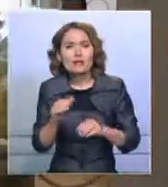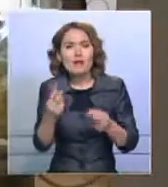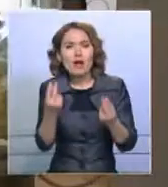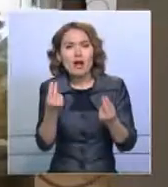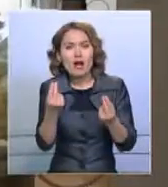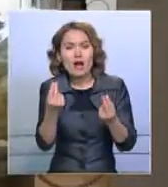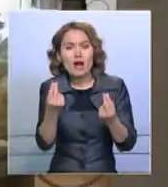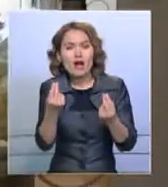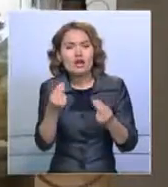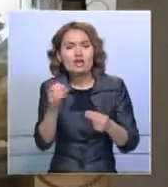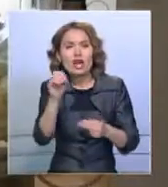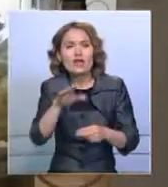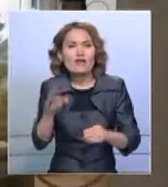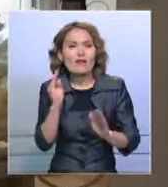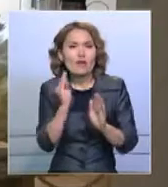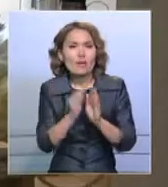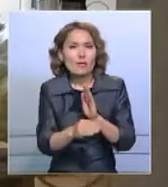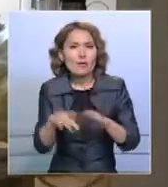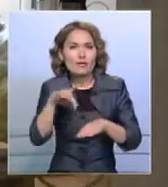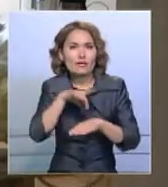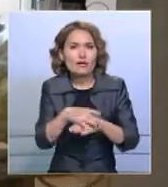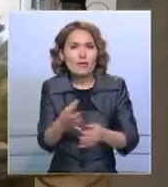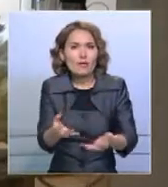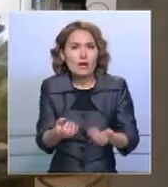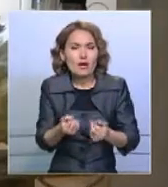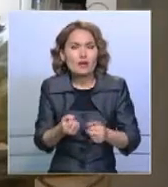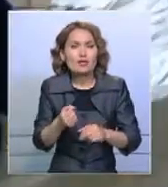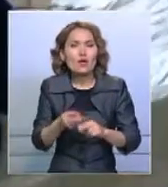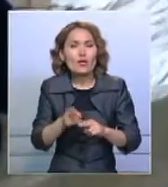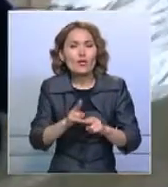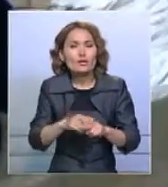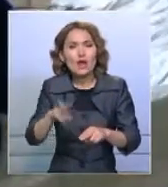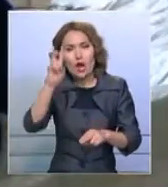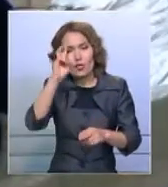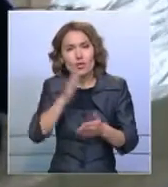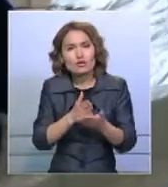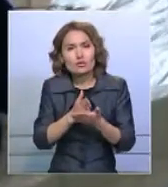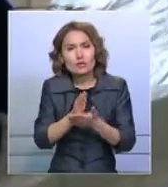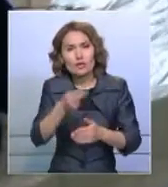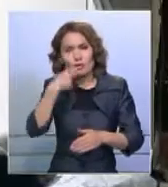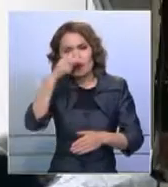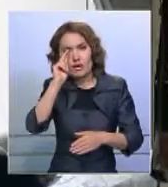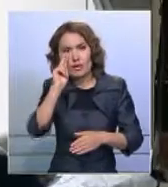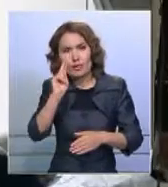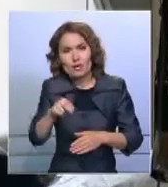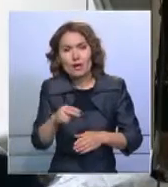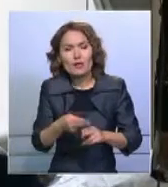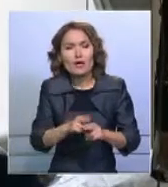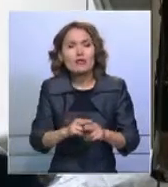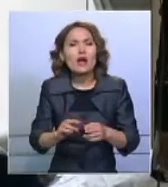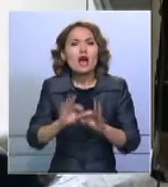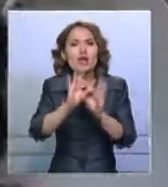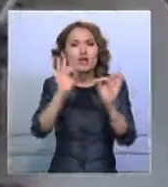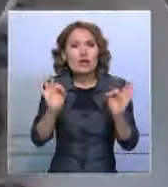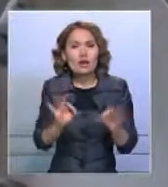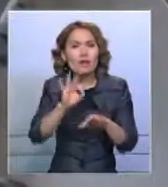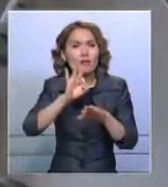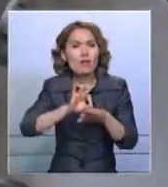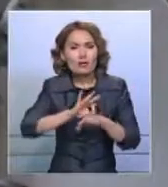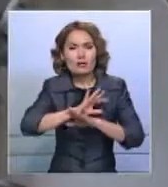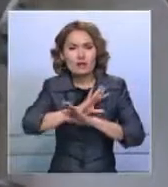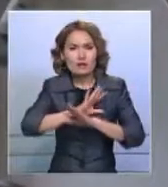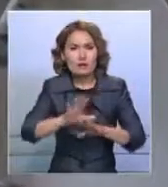алып келген. Пара үшін ақсап тіпті ақыл есі кем кейіпке енген зейнеткерлер шын мәнінде сап-сау болып шықты. Ол тіпті